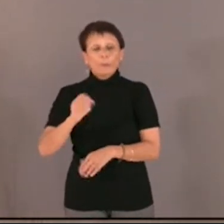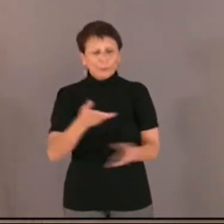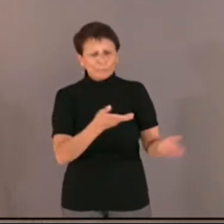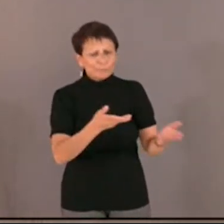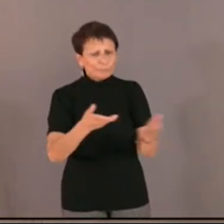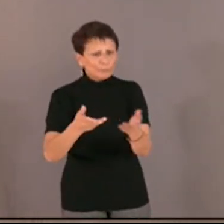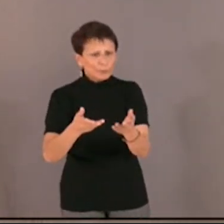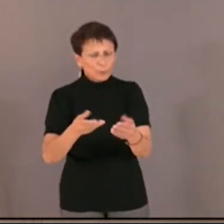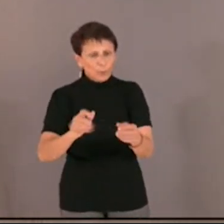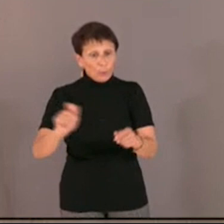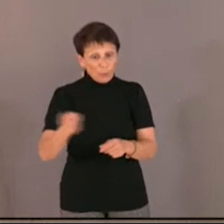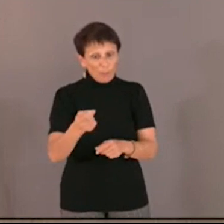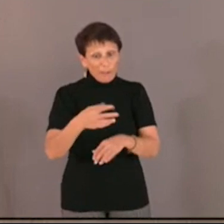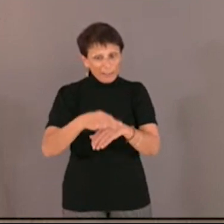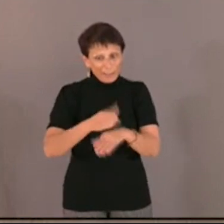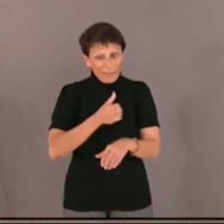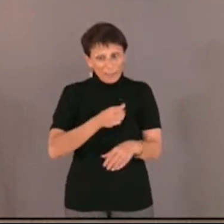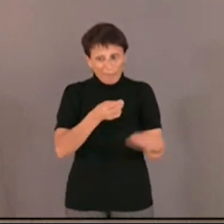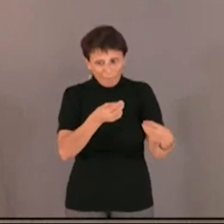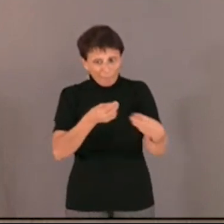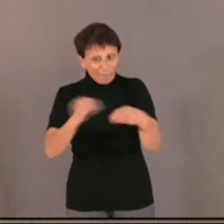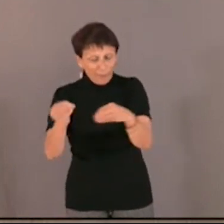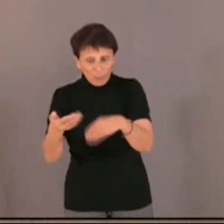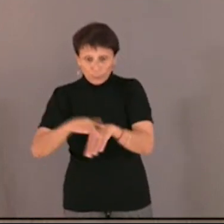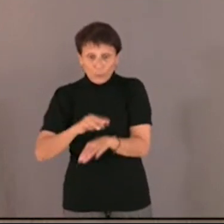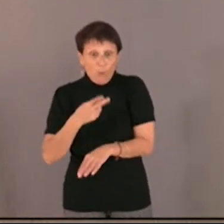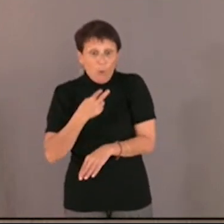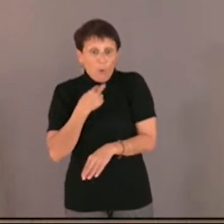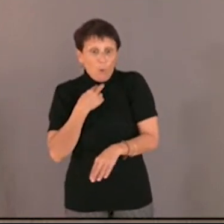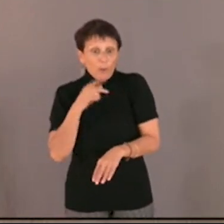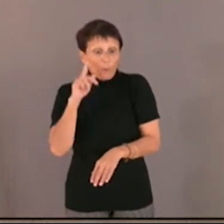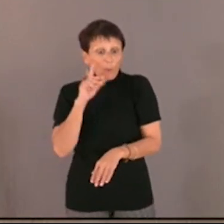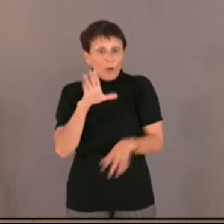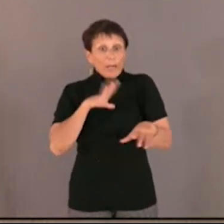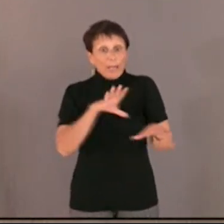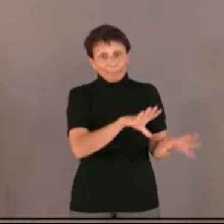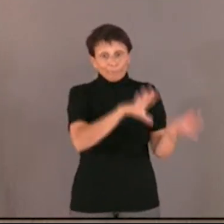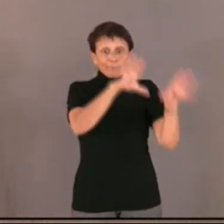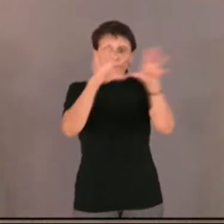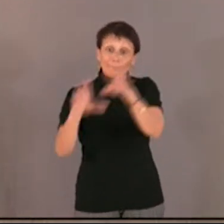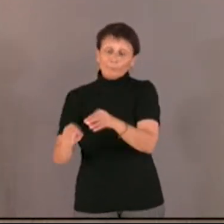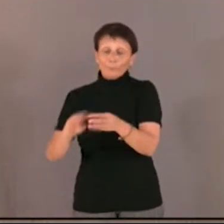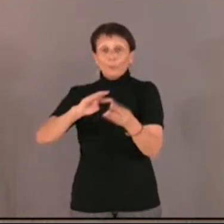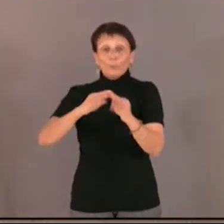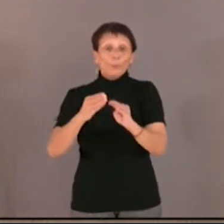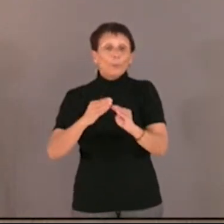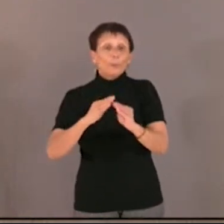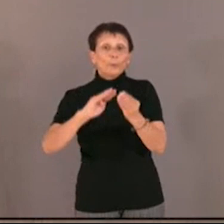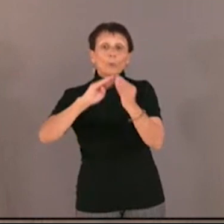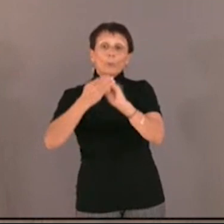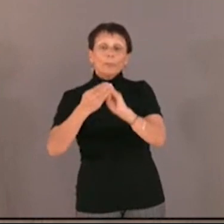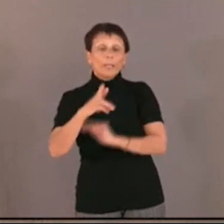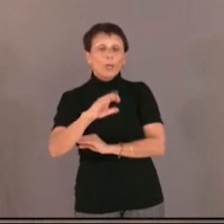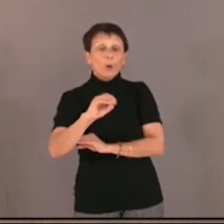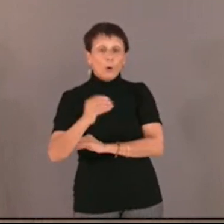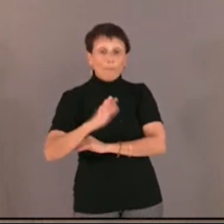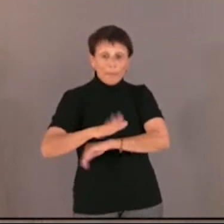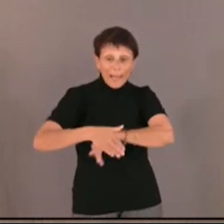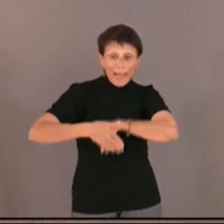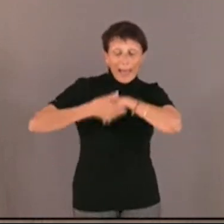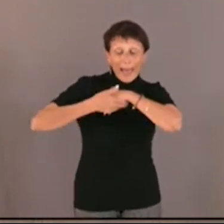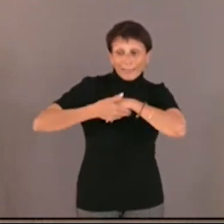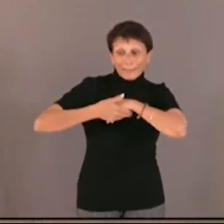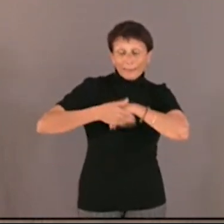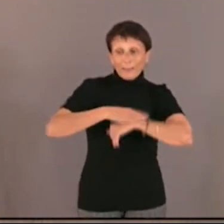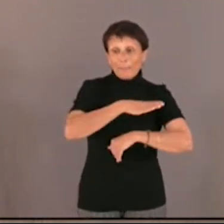être vendu. Et malheureusement, ce n'est toujours pas le cas, parce qu'il y a l'installation de ces squatteurs avec le soutien militant